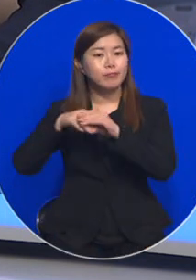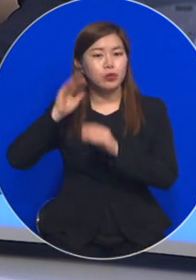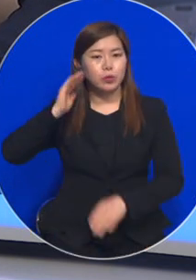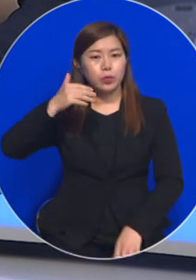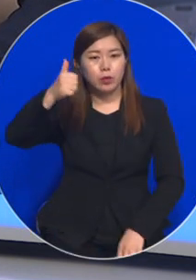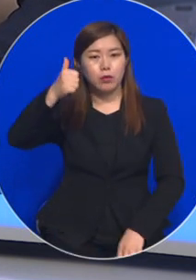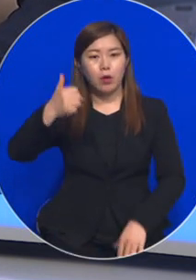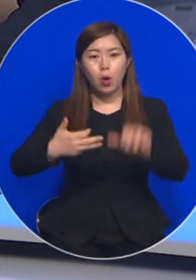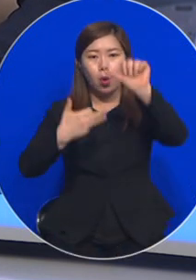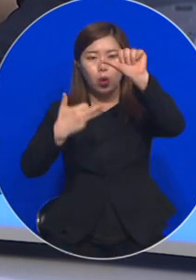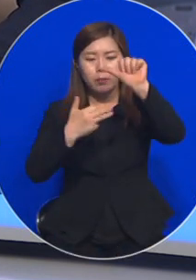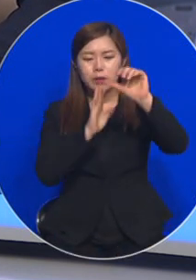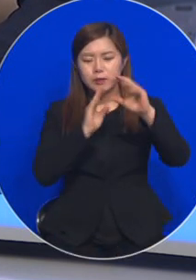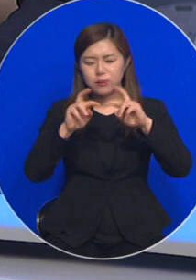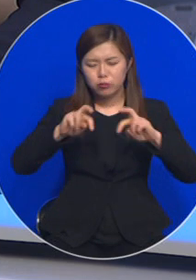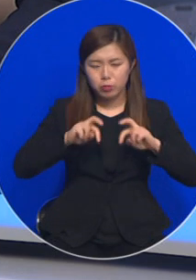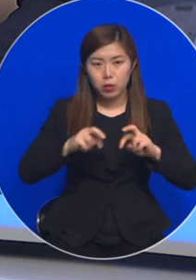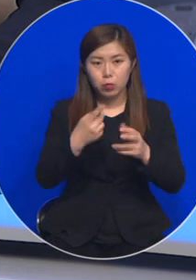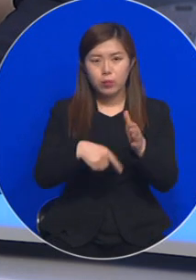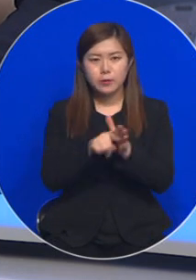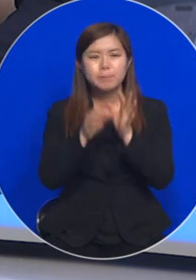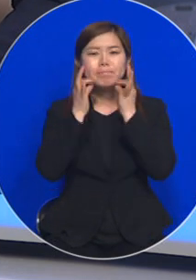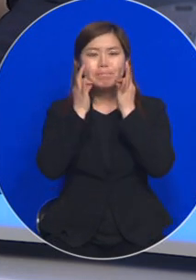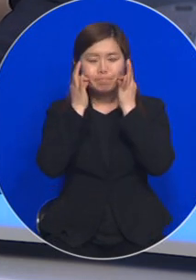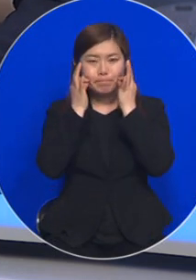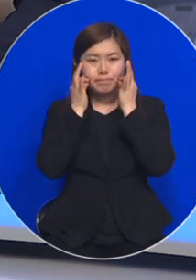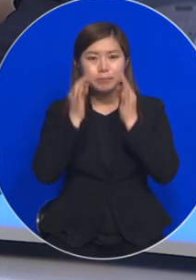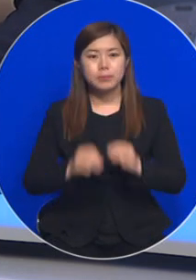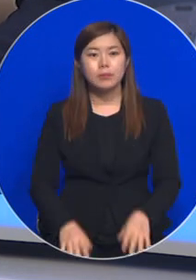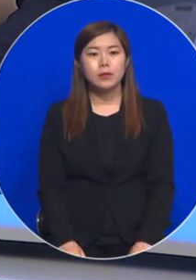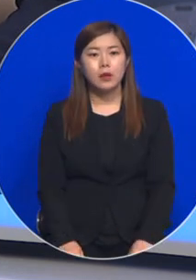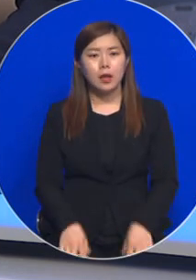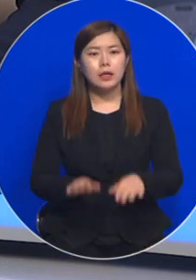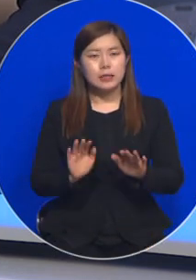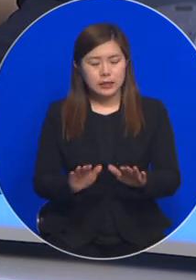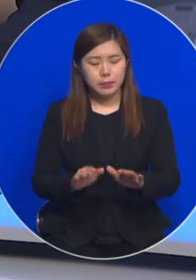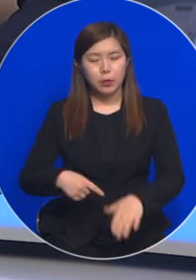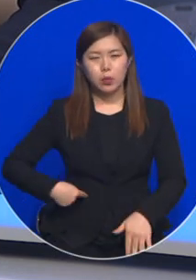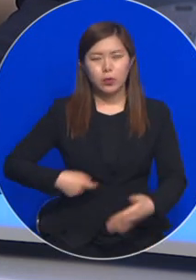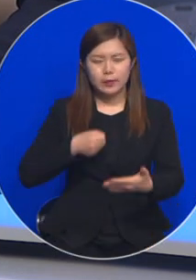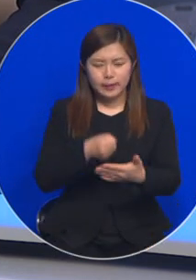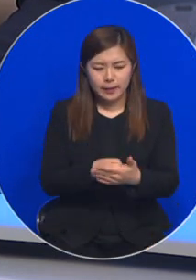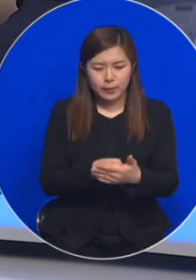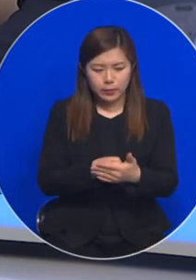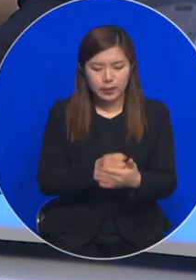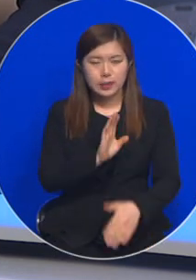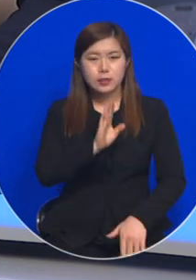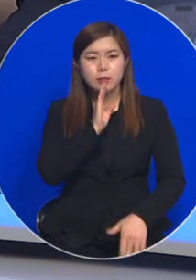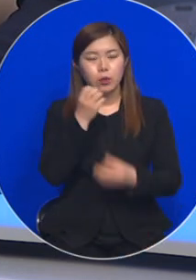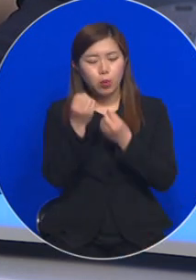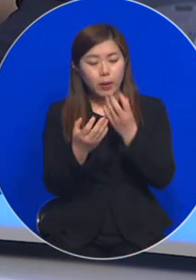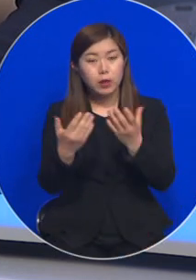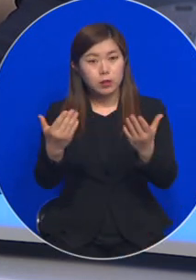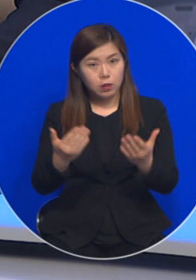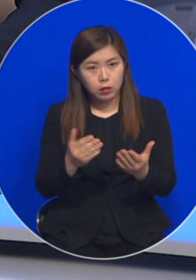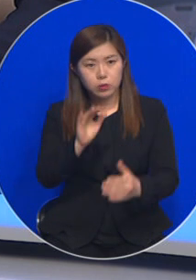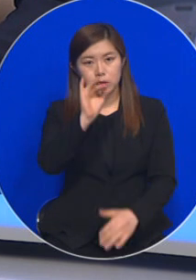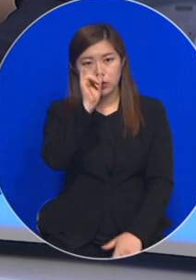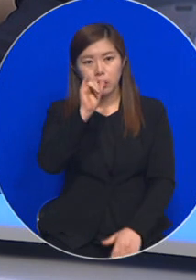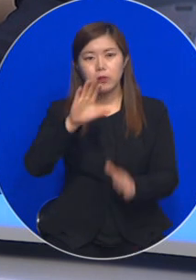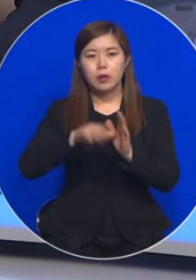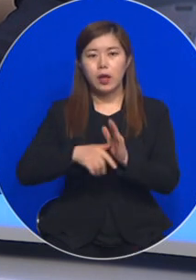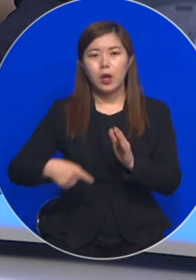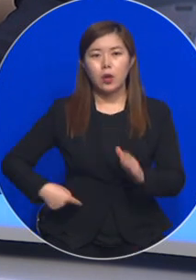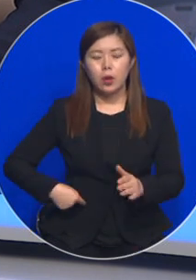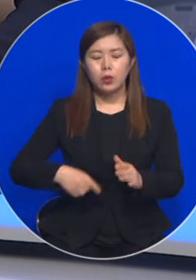대통령은 5.18 진상규명에 최선을 다할 것이라며 이제라도 용기 내 진실을 고백한다면 용서와 화해의 길이 열릴